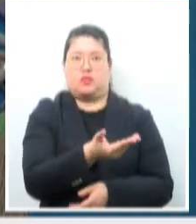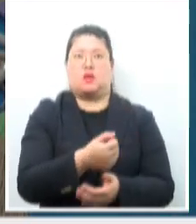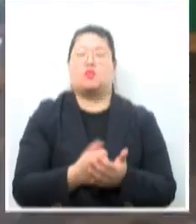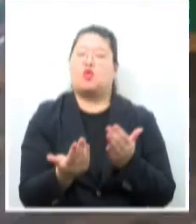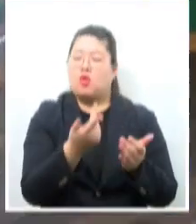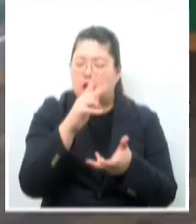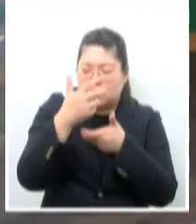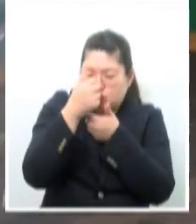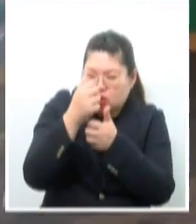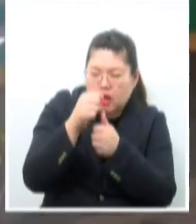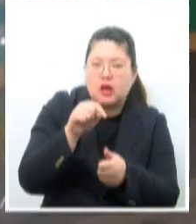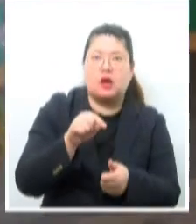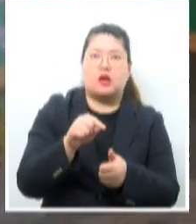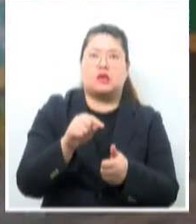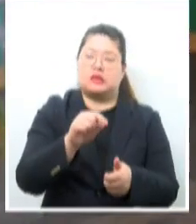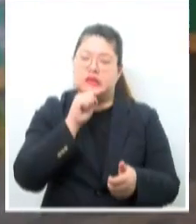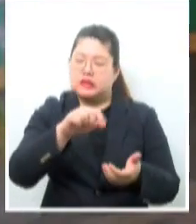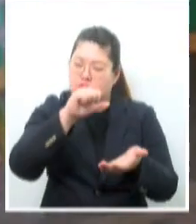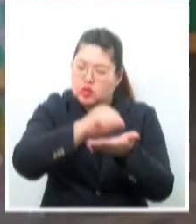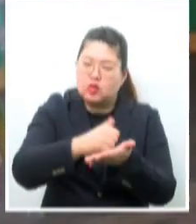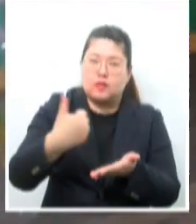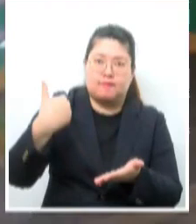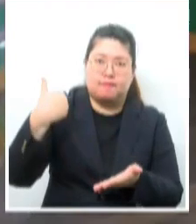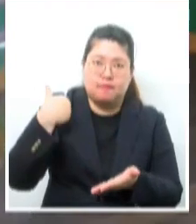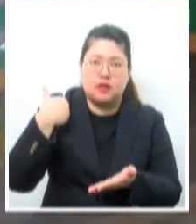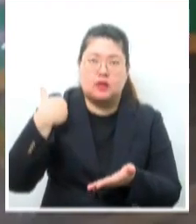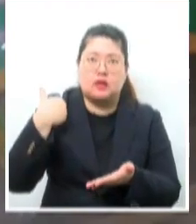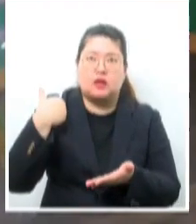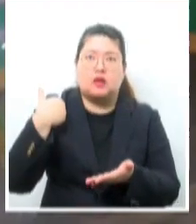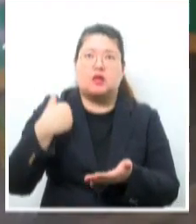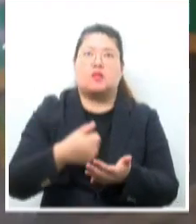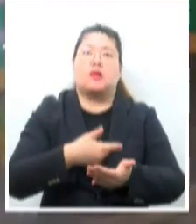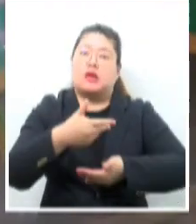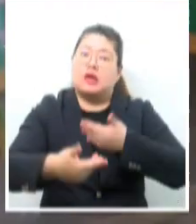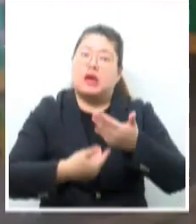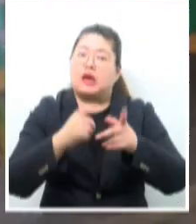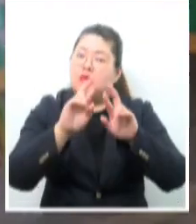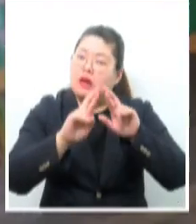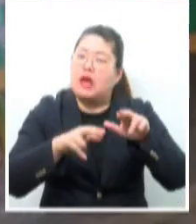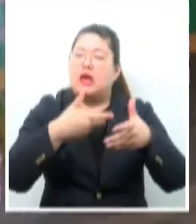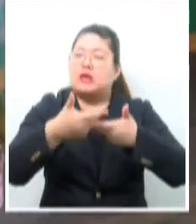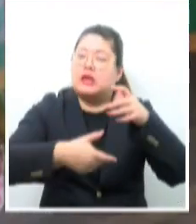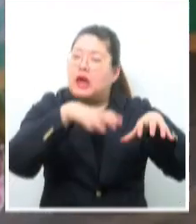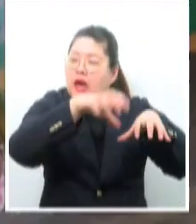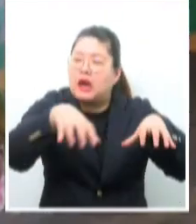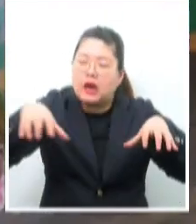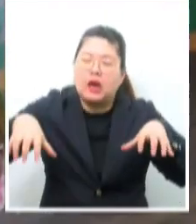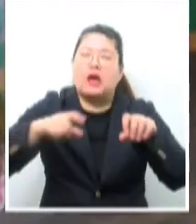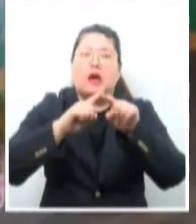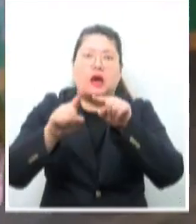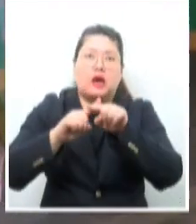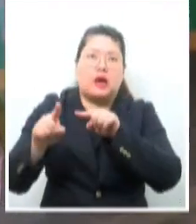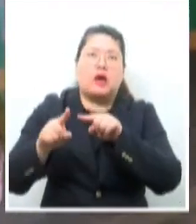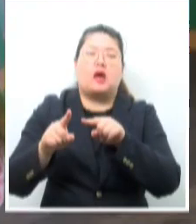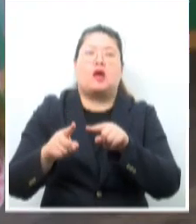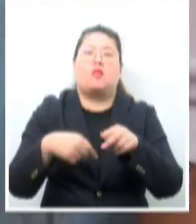ามีการสั่งจองมานะคะมีการออกงานออกขายตามตลาดตามงานวัดค่ะจัดเป็นของขวัญ